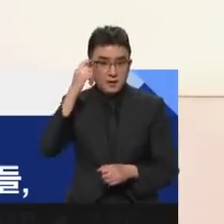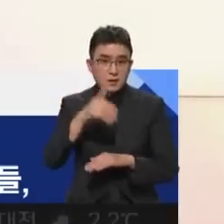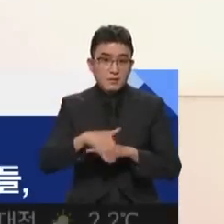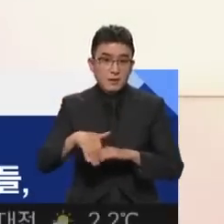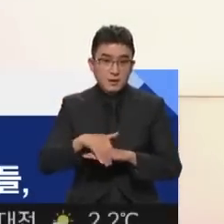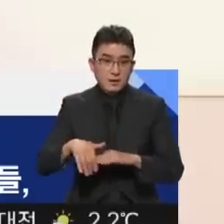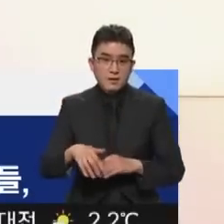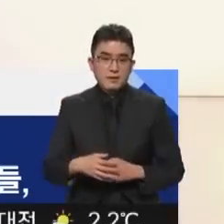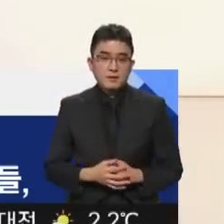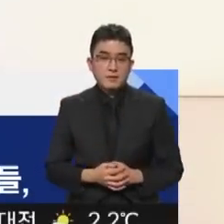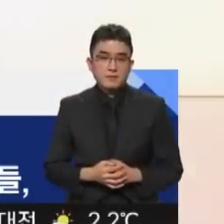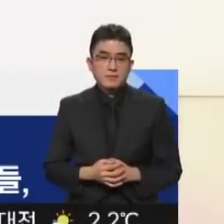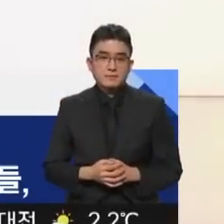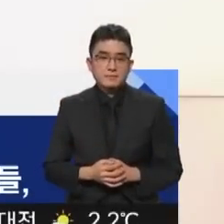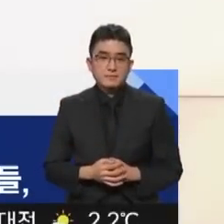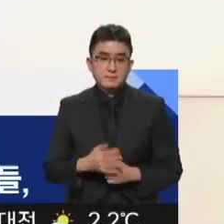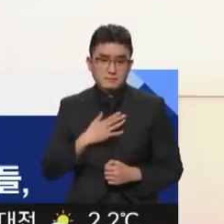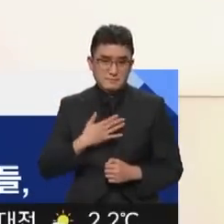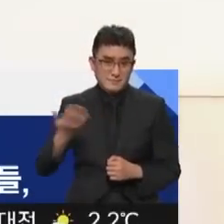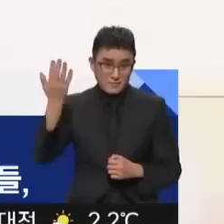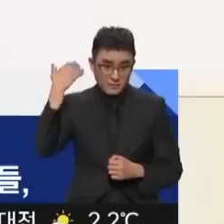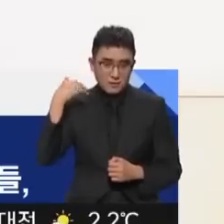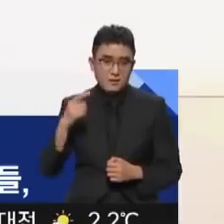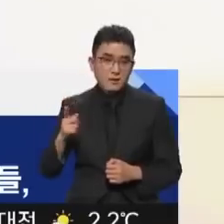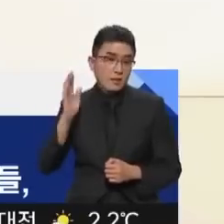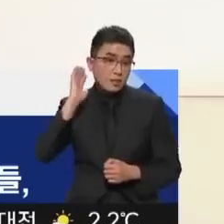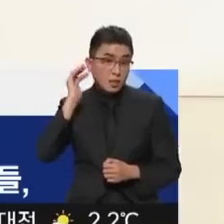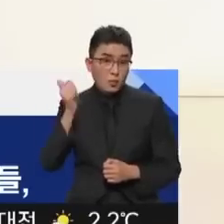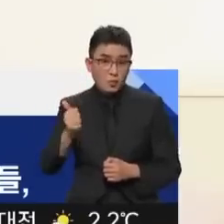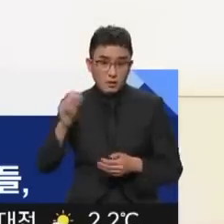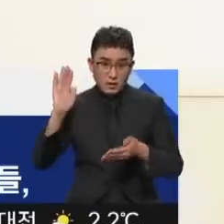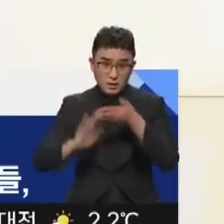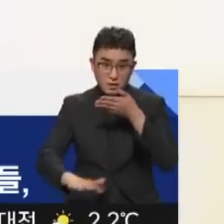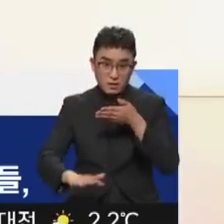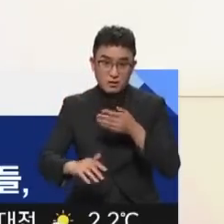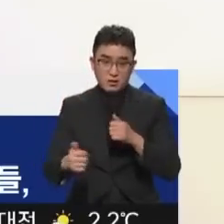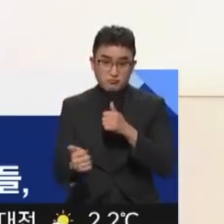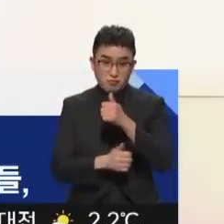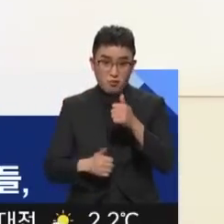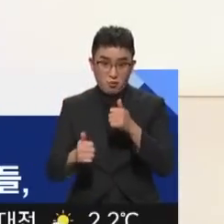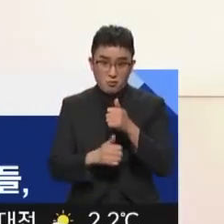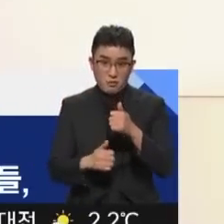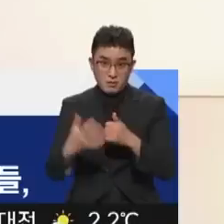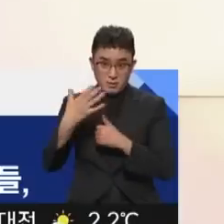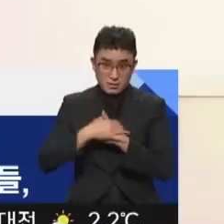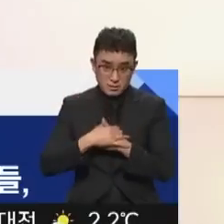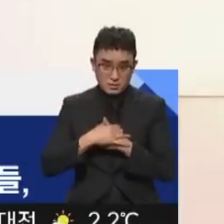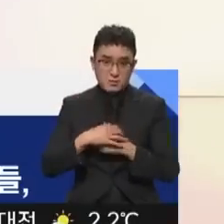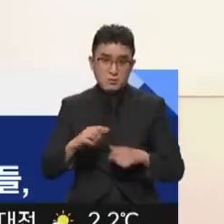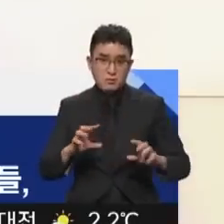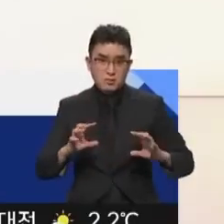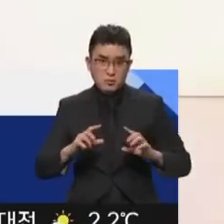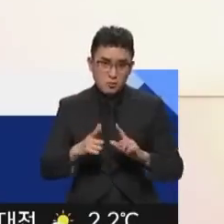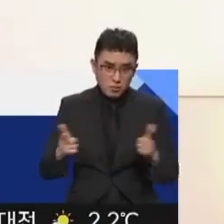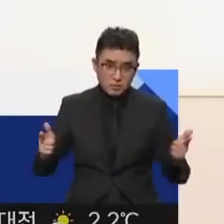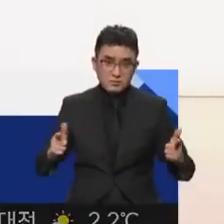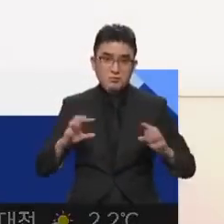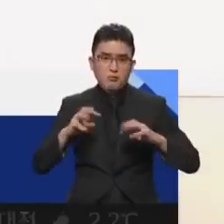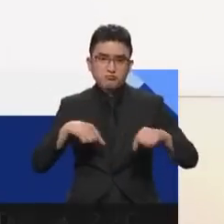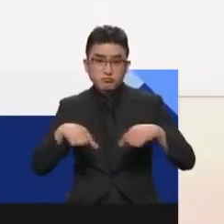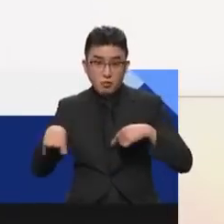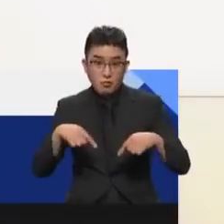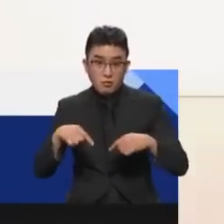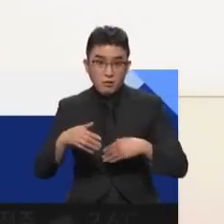제가 대통령직 인수위원장을 하면서 만들었던 그 국정과제들 제대로 되지 못하고